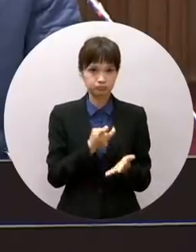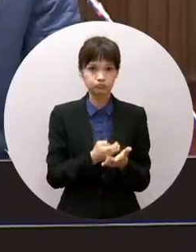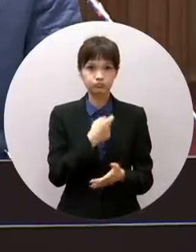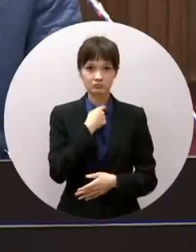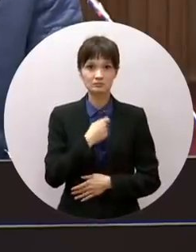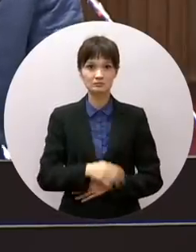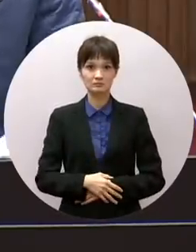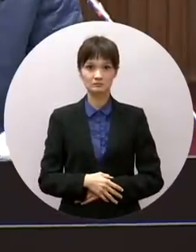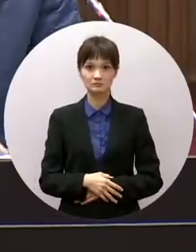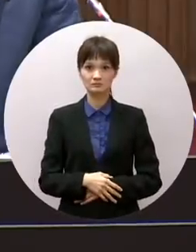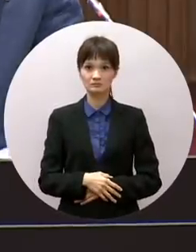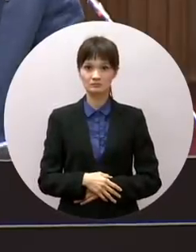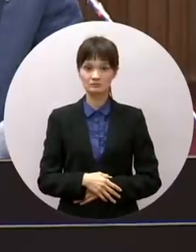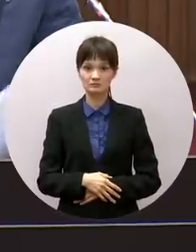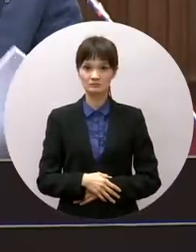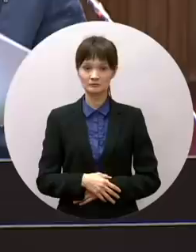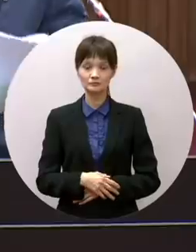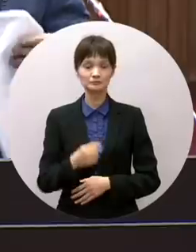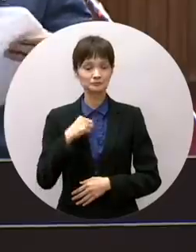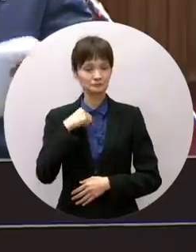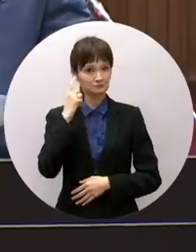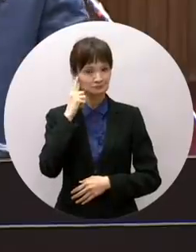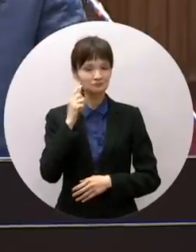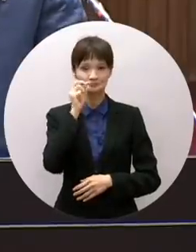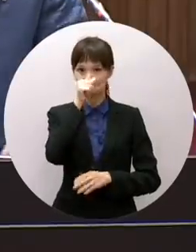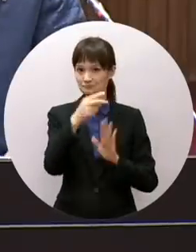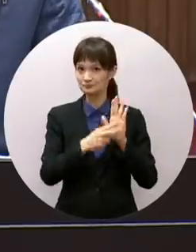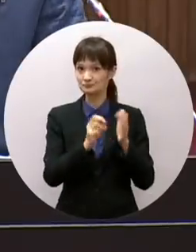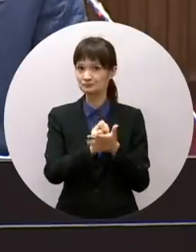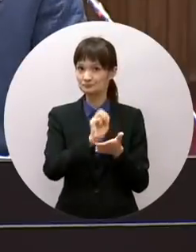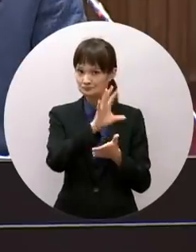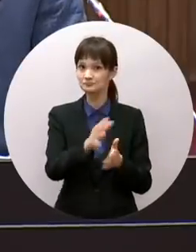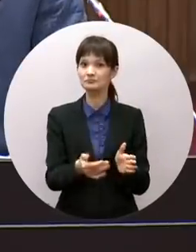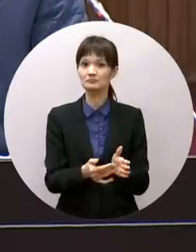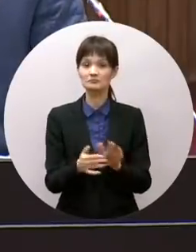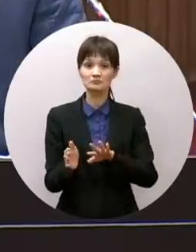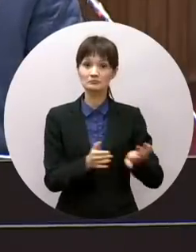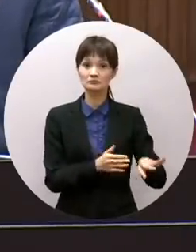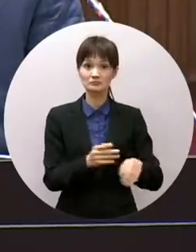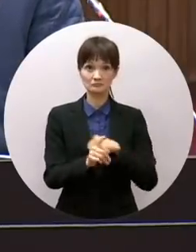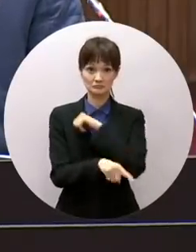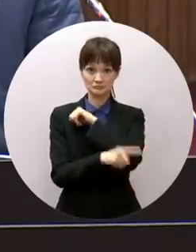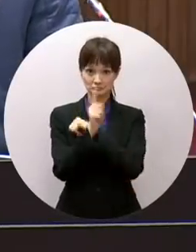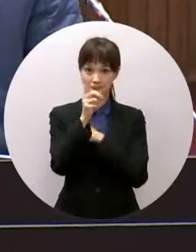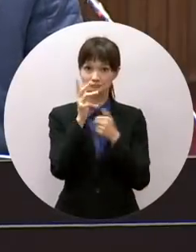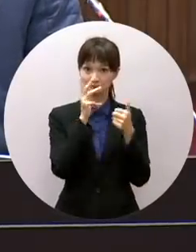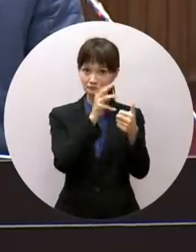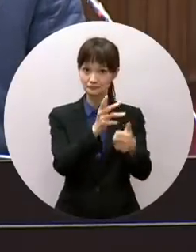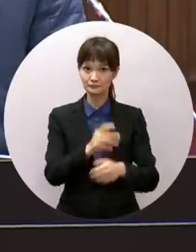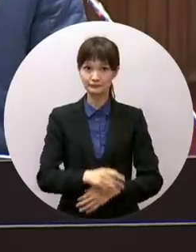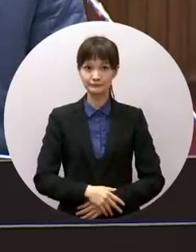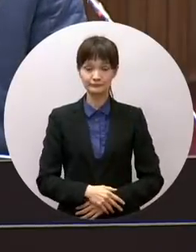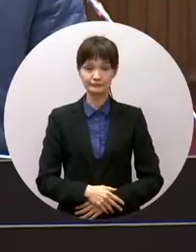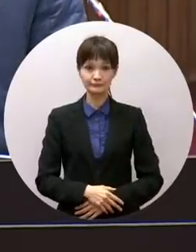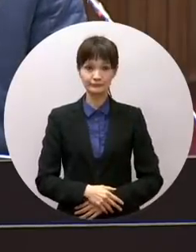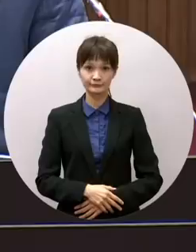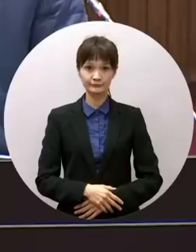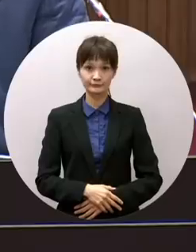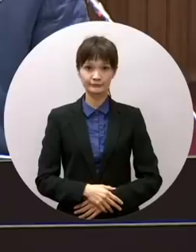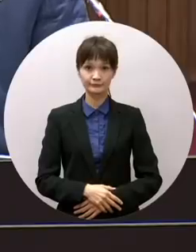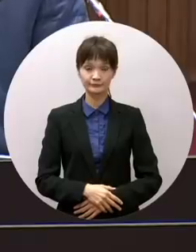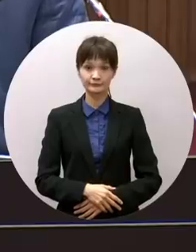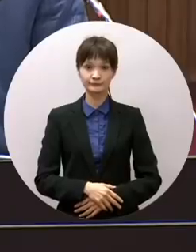或者经济剩余，这个事情要特别跟院长报告。另外最后一个问题请教院长，